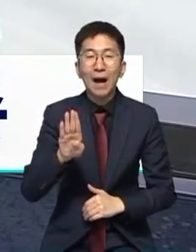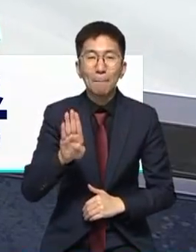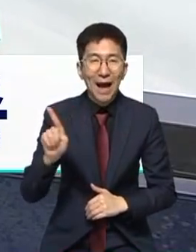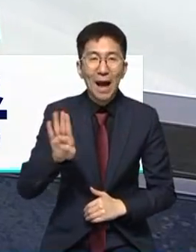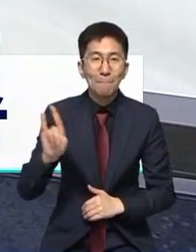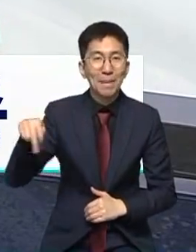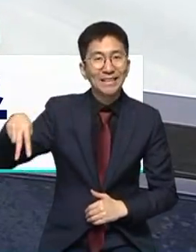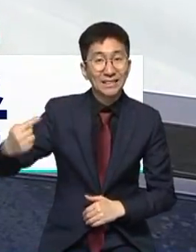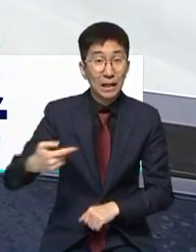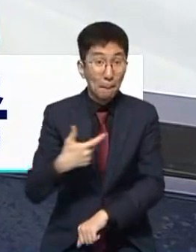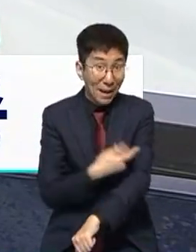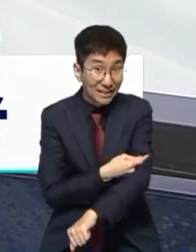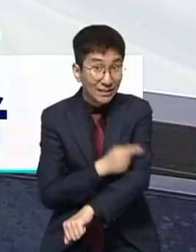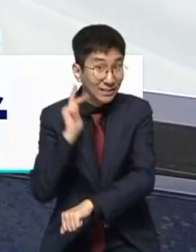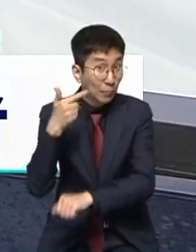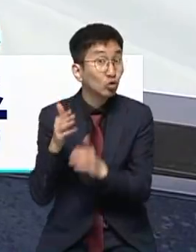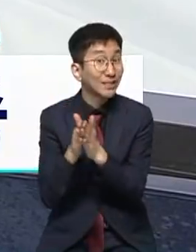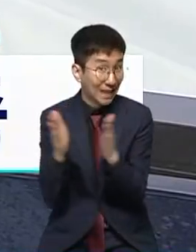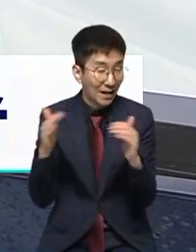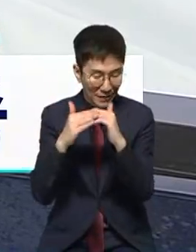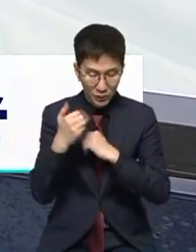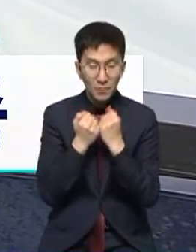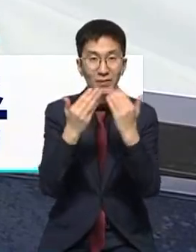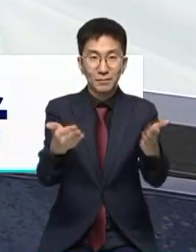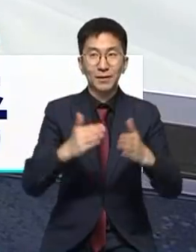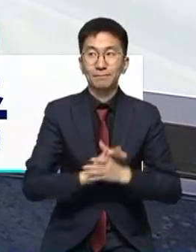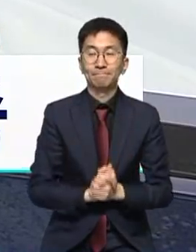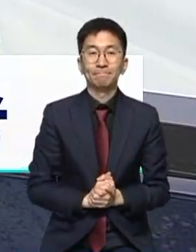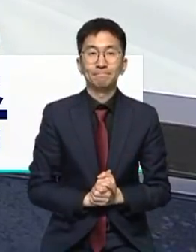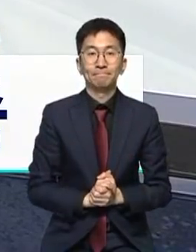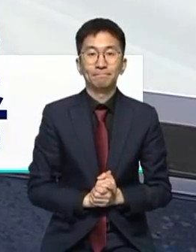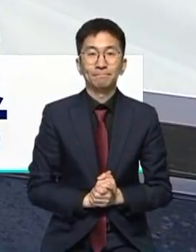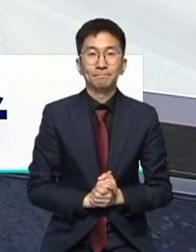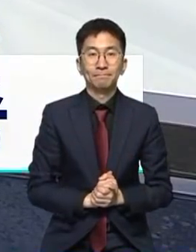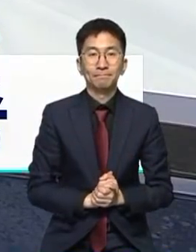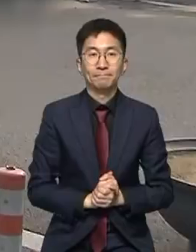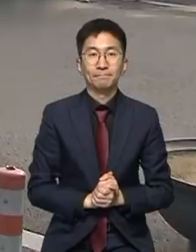접종이 다음 쭉 시작된 소식까지 정우당 기자가 전해드립니다